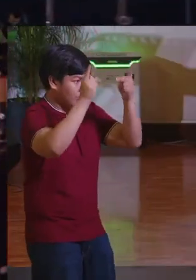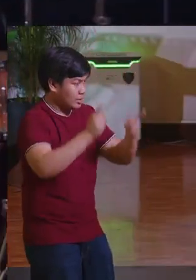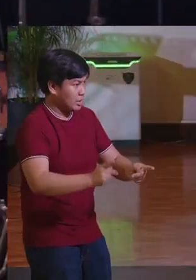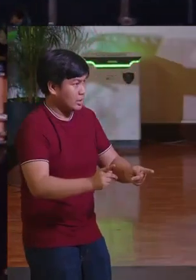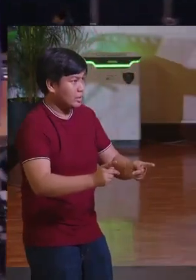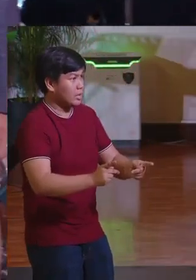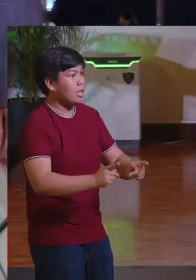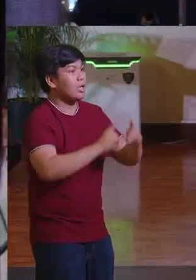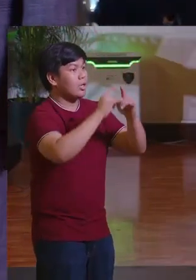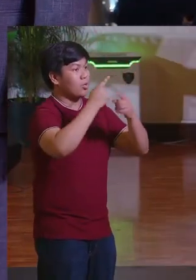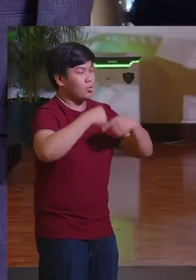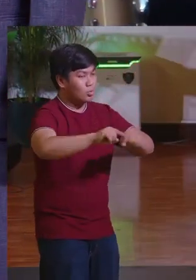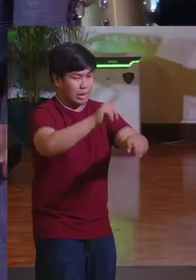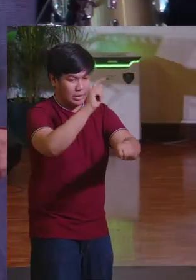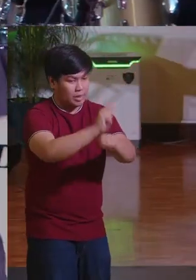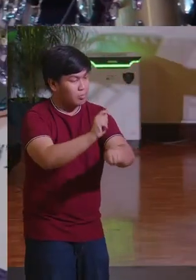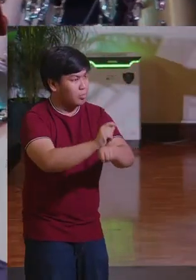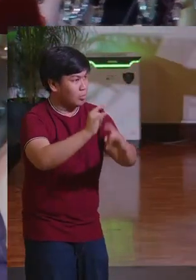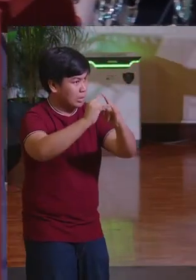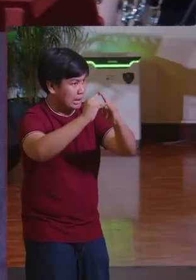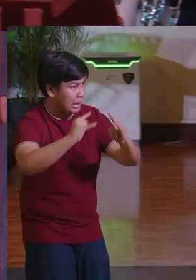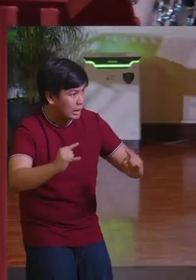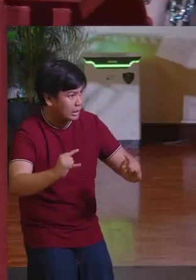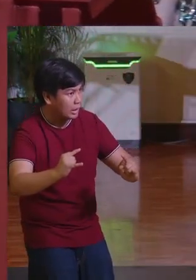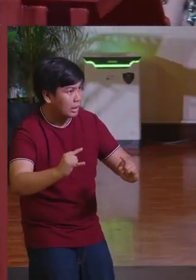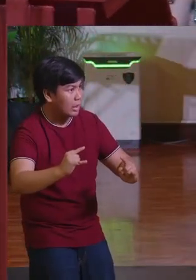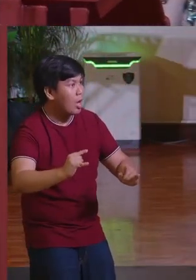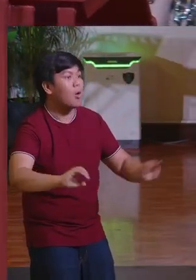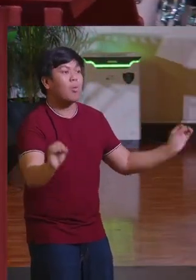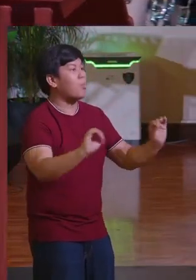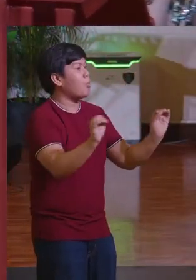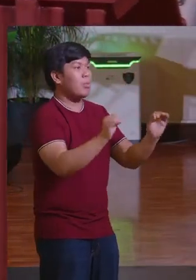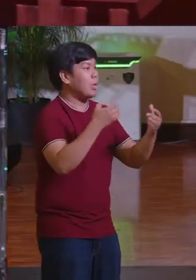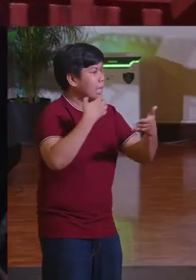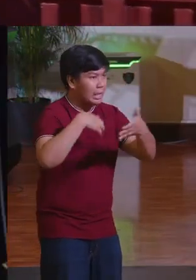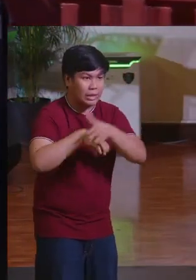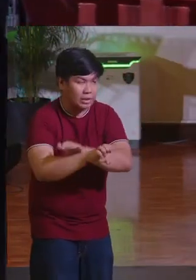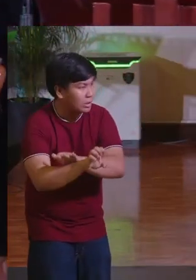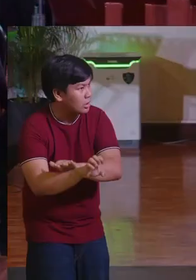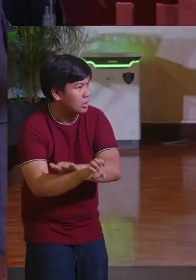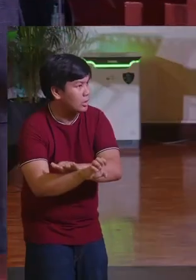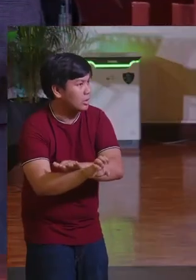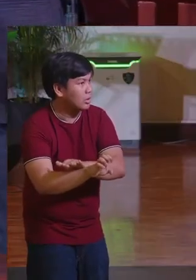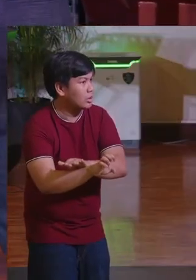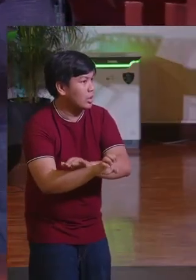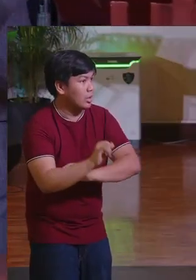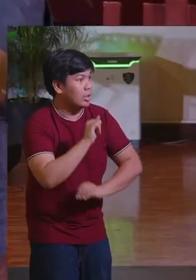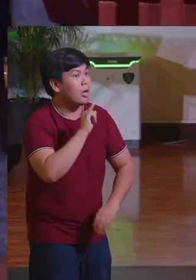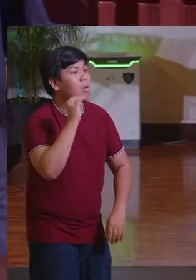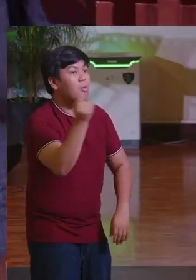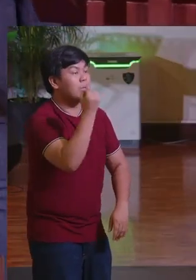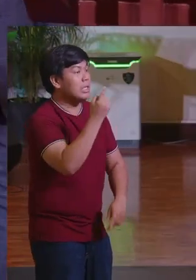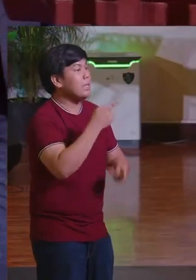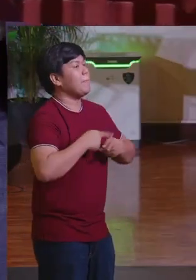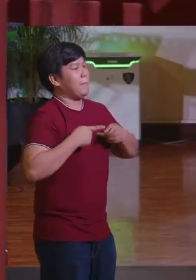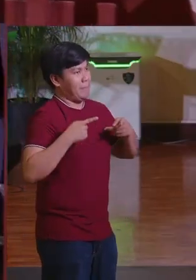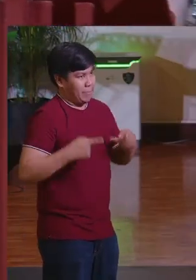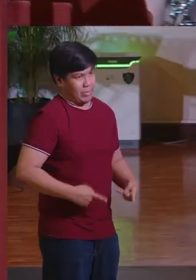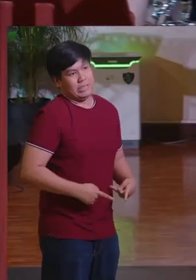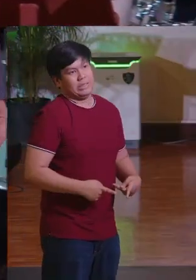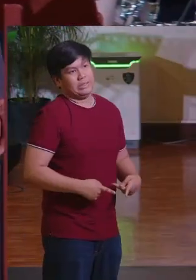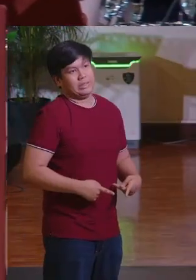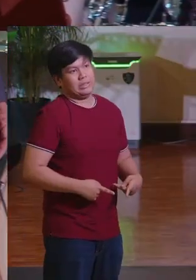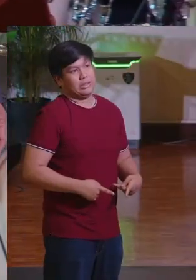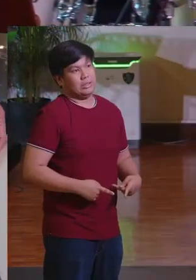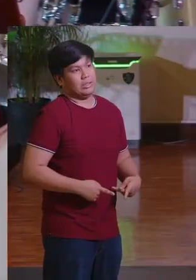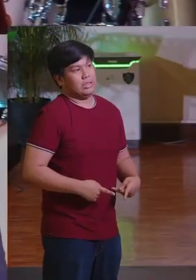sa Holy of Holies, wala hong ibang nakakapasok doon kundi ang pare. Pare lang po. Pero alam niyo po ba